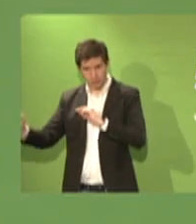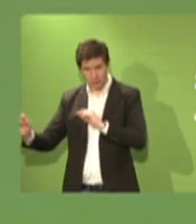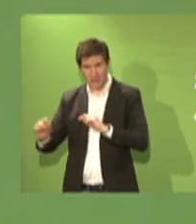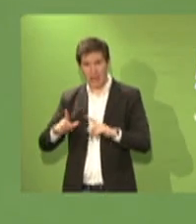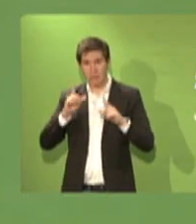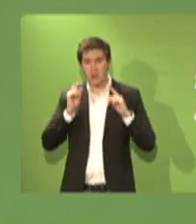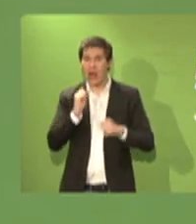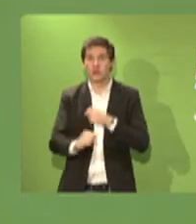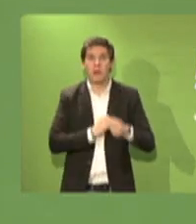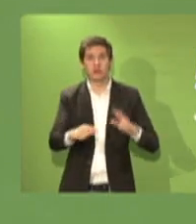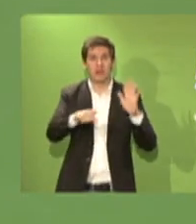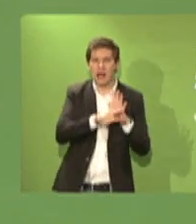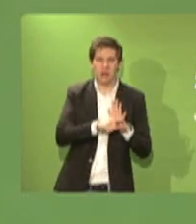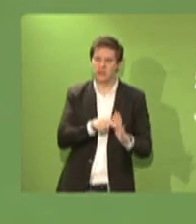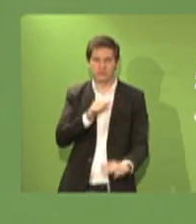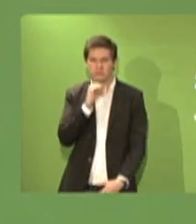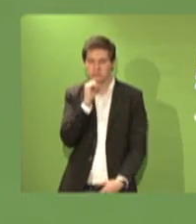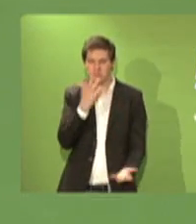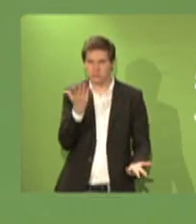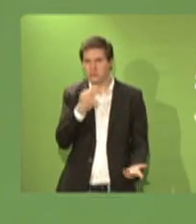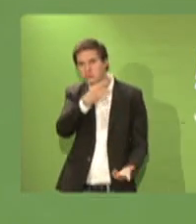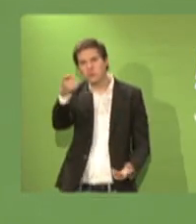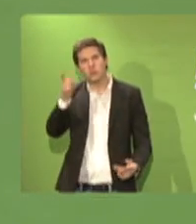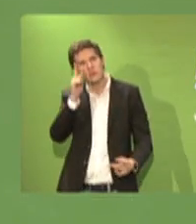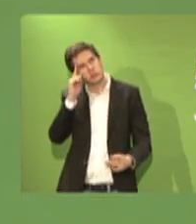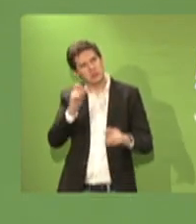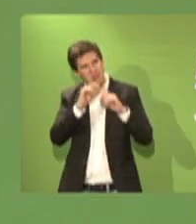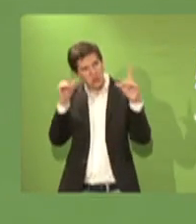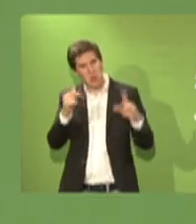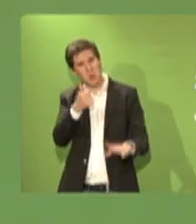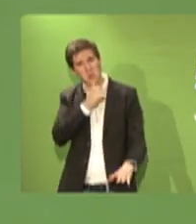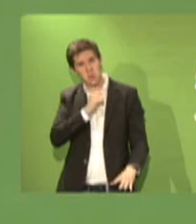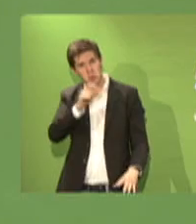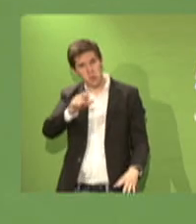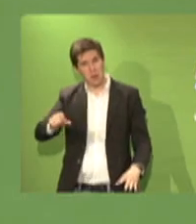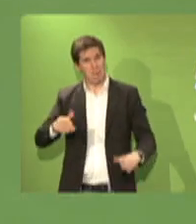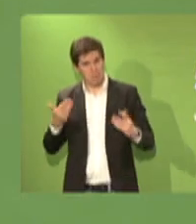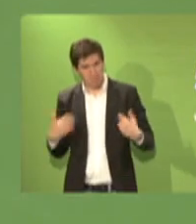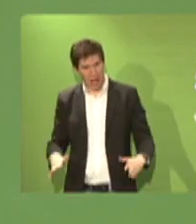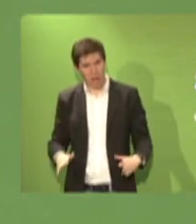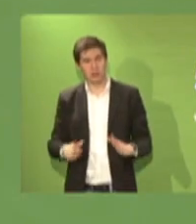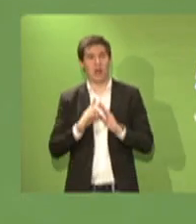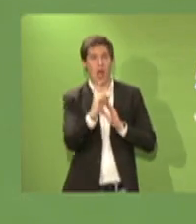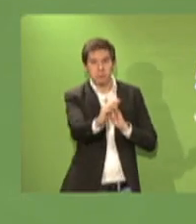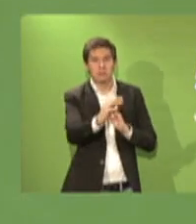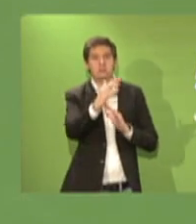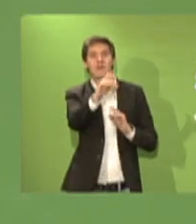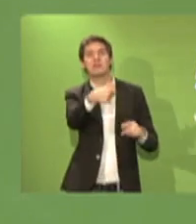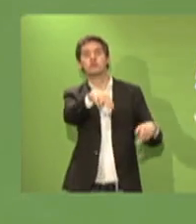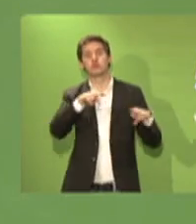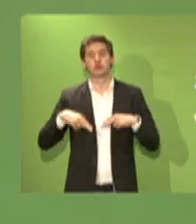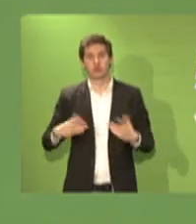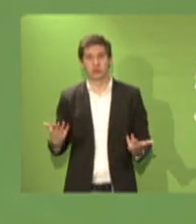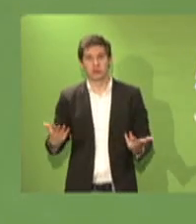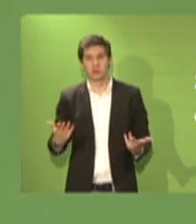sofort negativ. Die Frage ist, sind Jugendliche bereit, möglicherweise noch mal wiederzukommen? Gehen sie im